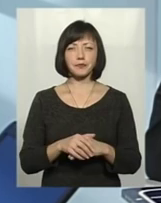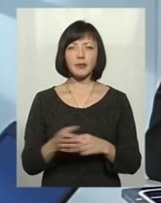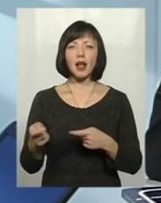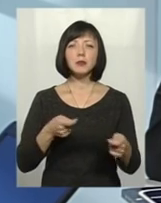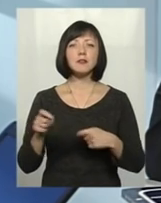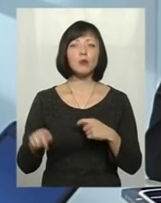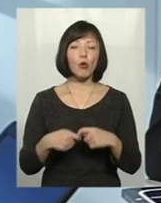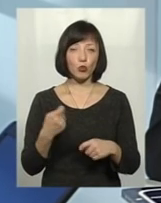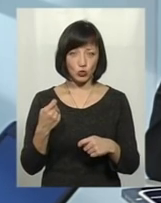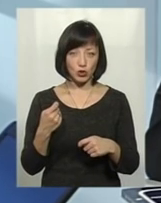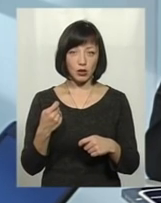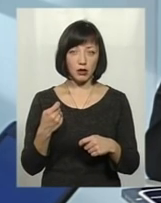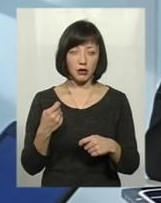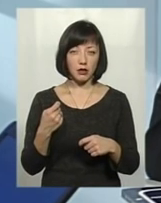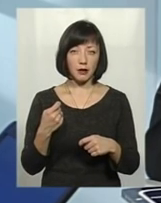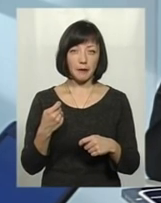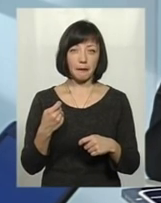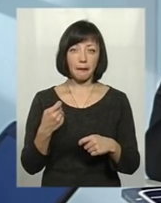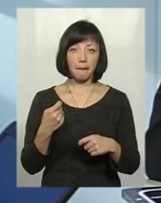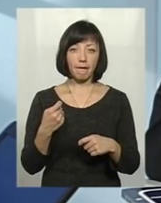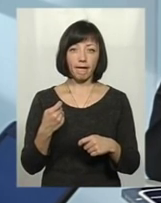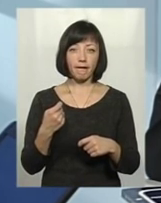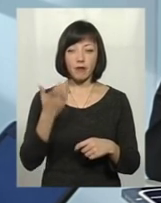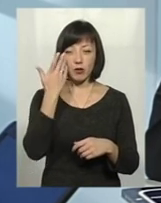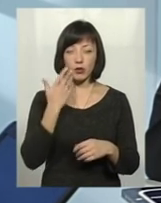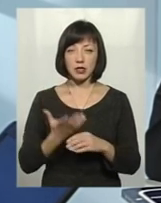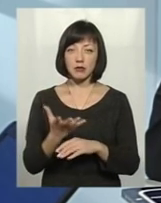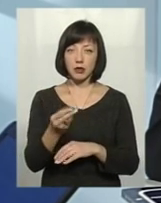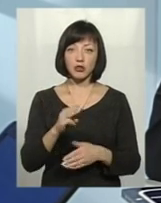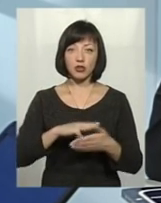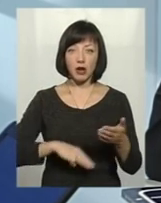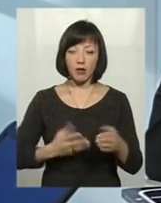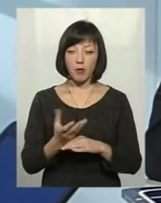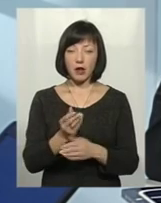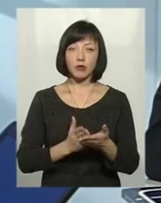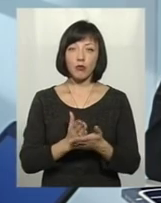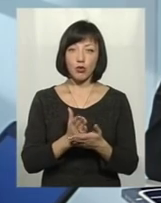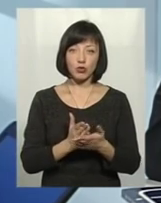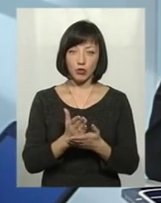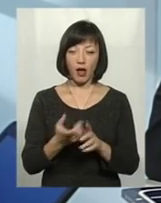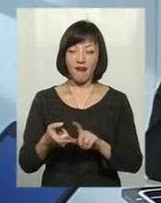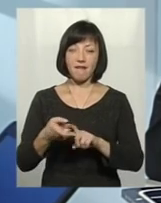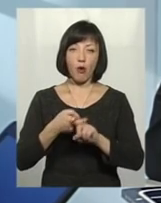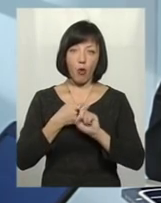адміністративні правопорушення. Після того, як він сплатить штраф, оплатить послуги евакуатора,